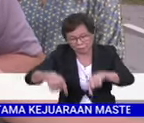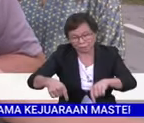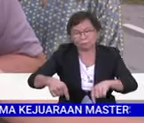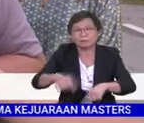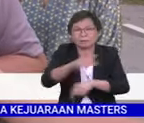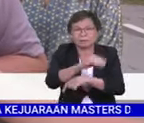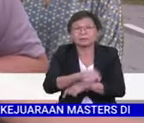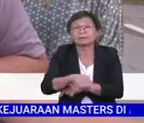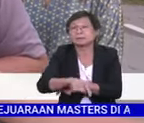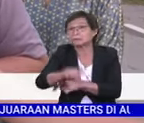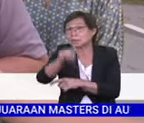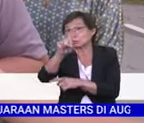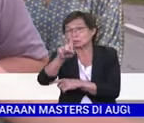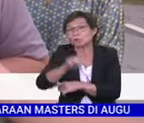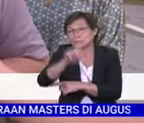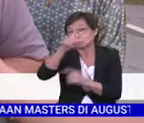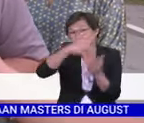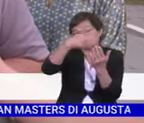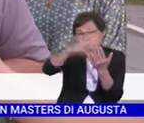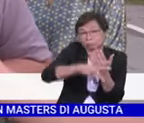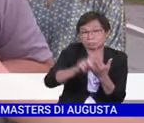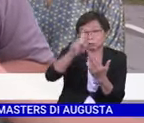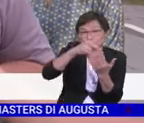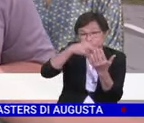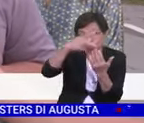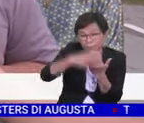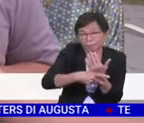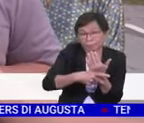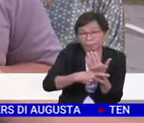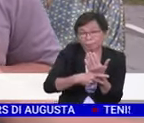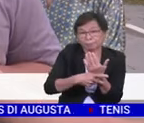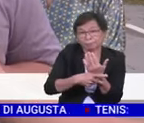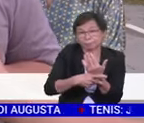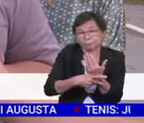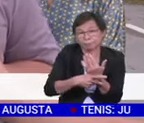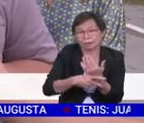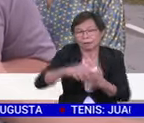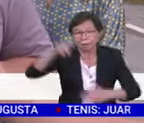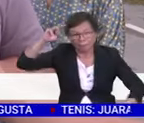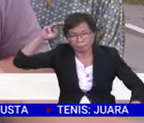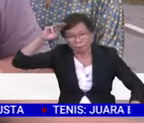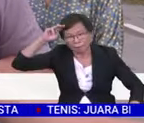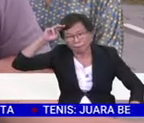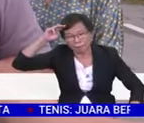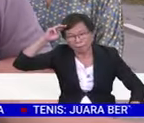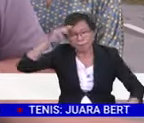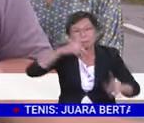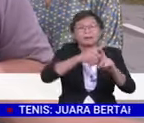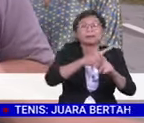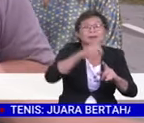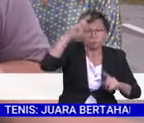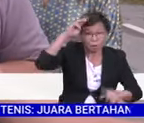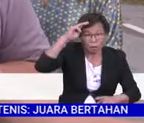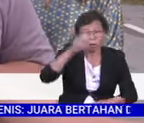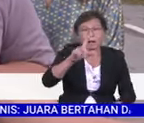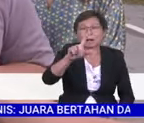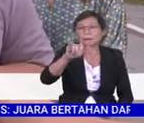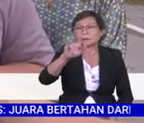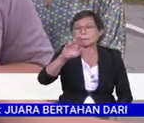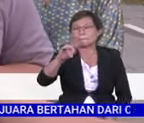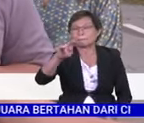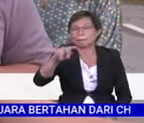Ia adalah satu program dimana perangkap daerah Lembang merapatkan